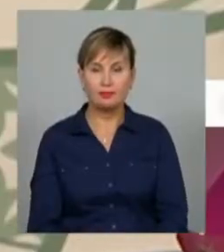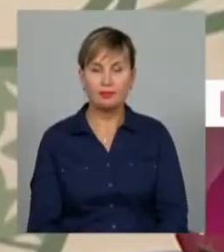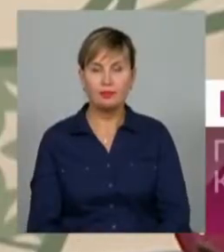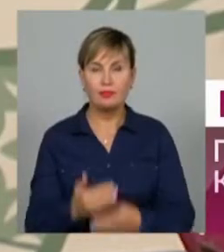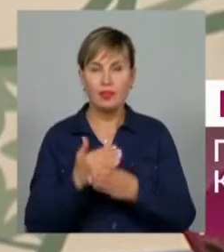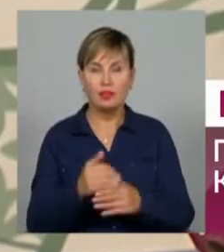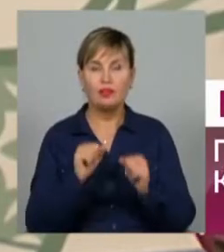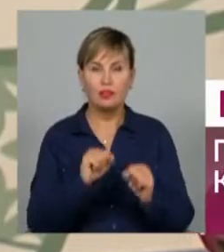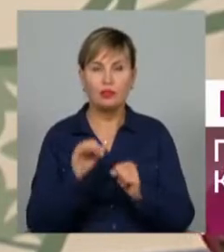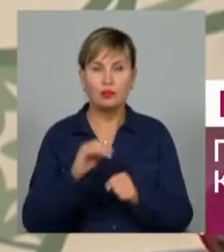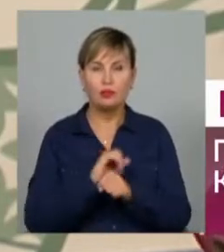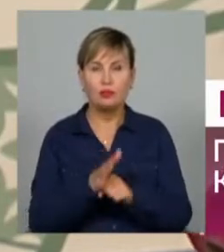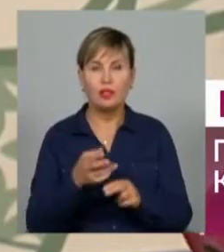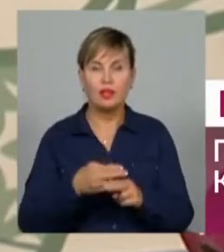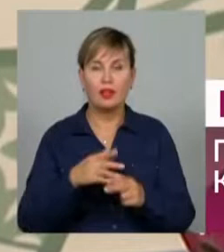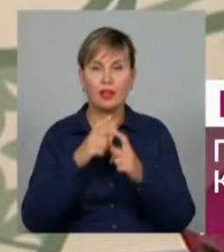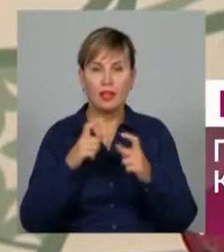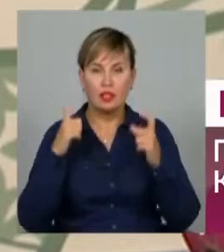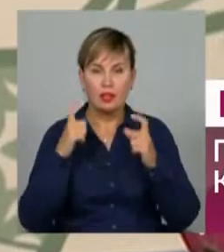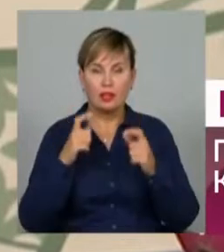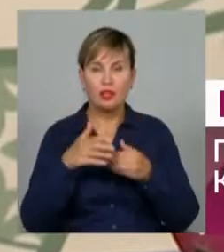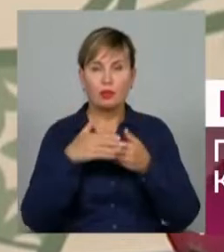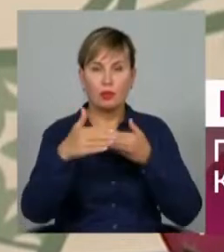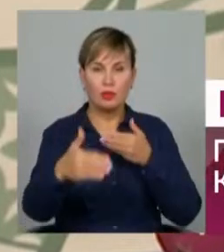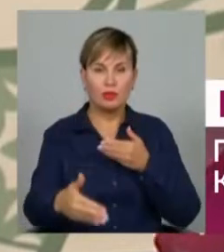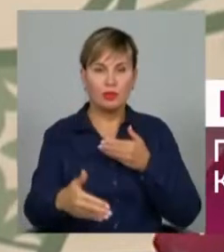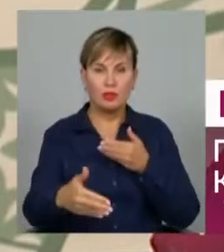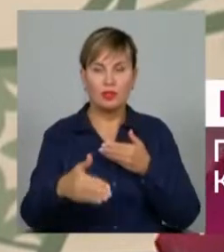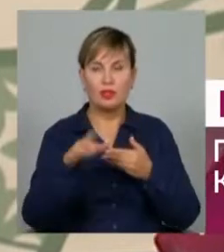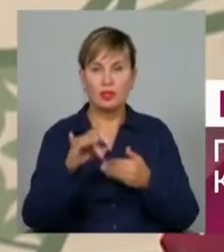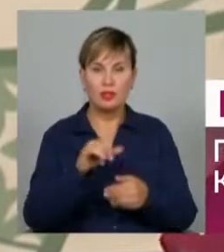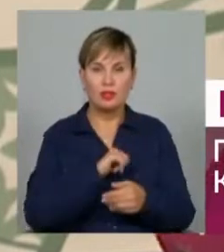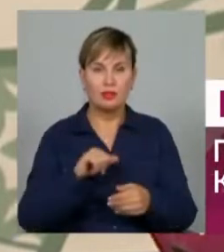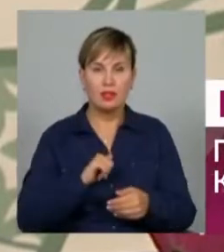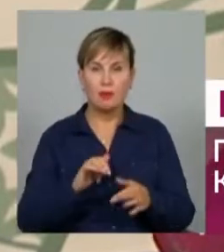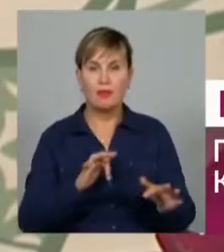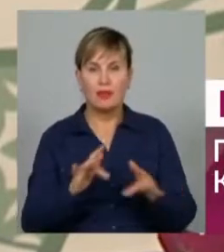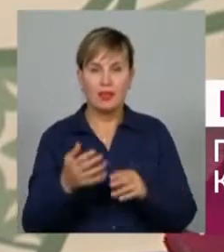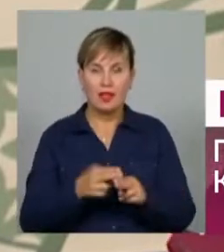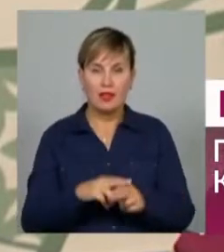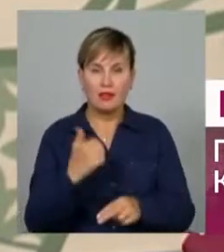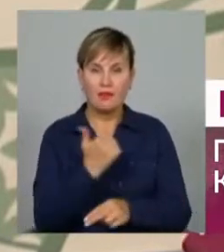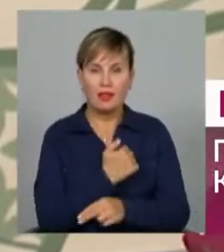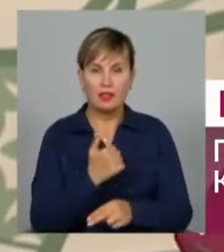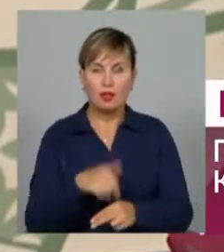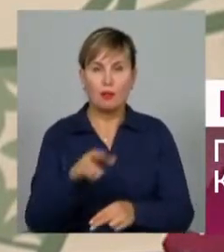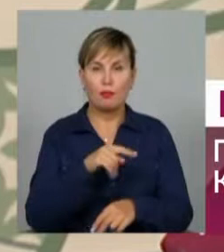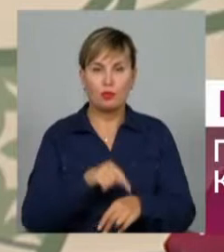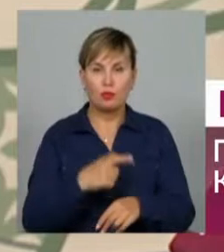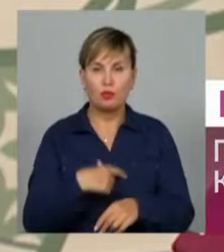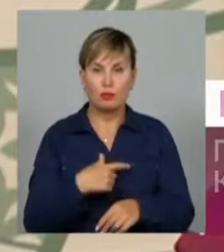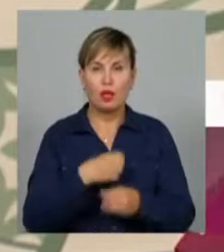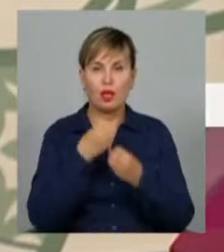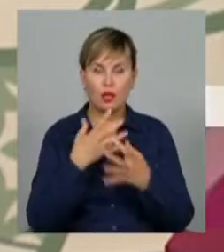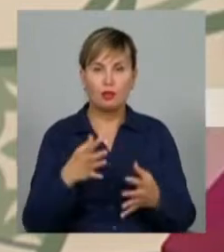Способы защиты от коронавируса – это ношение масок, соблюдение соцдистанции и самое действенное – вакцинация. Мы чувствуем себя